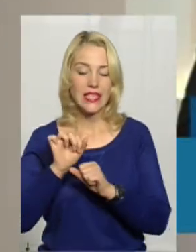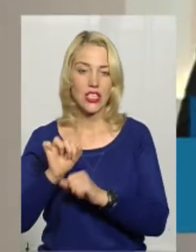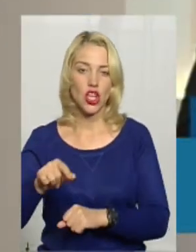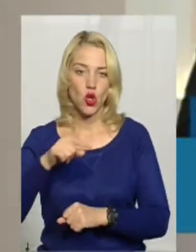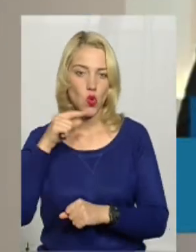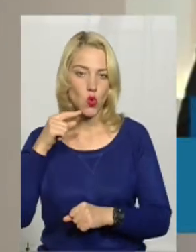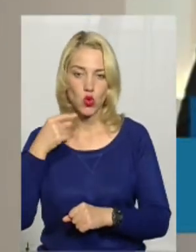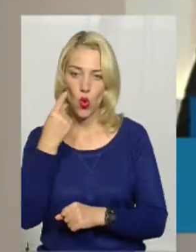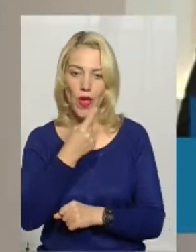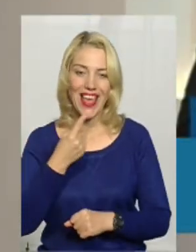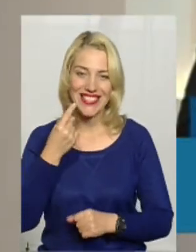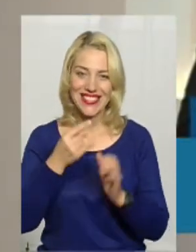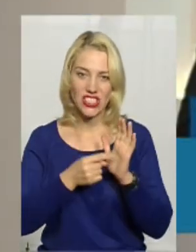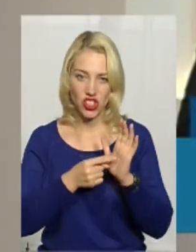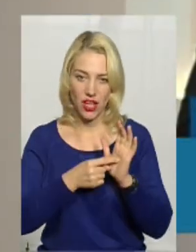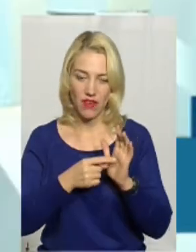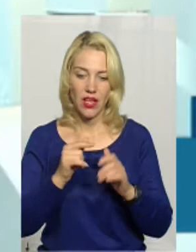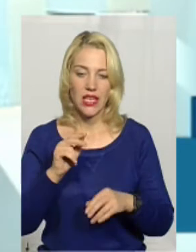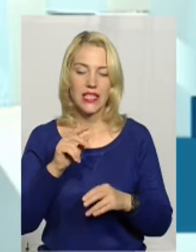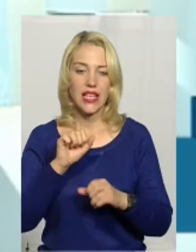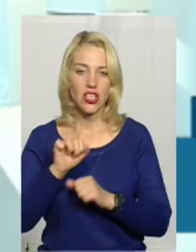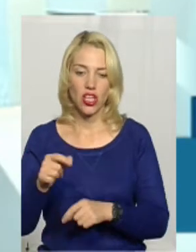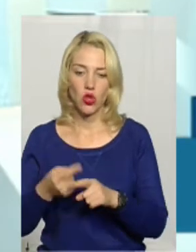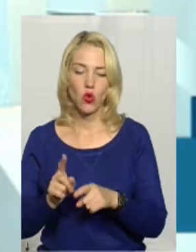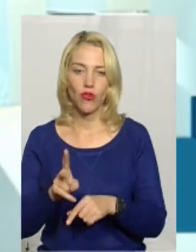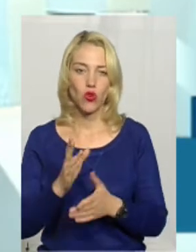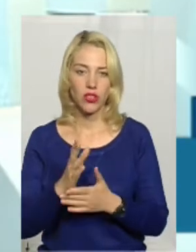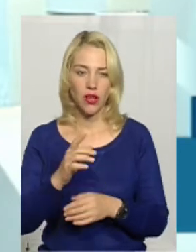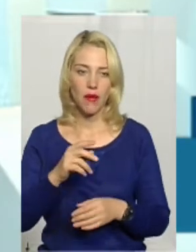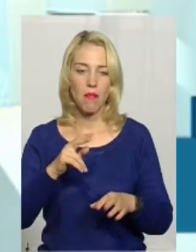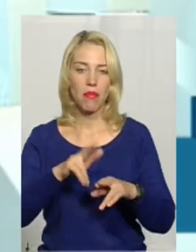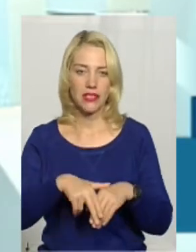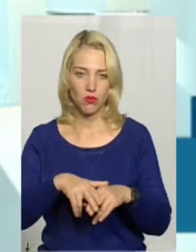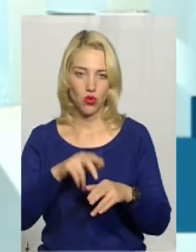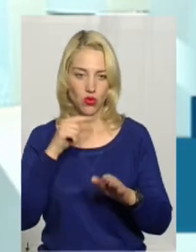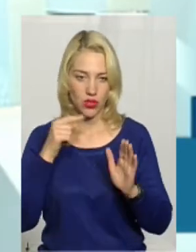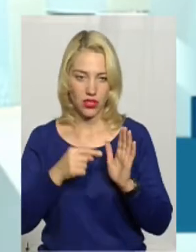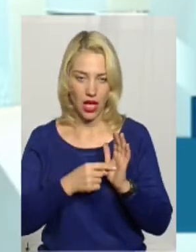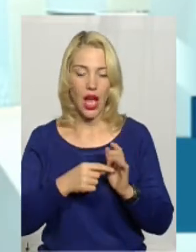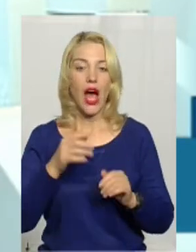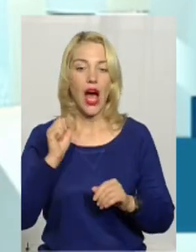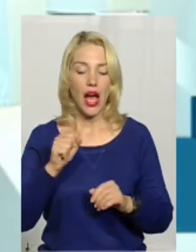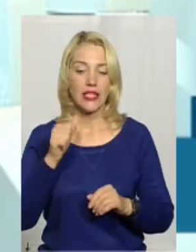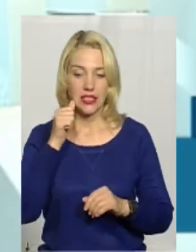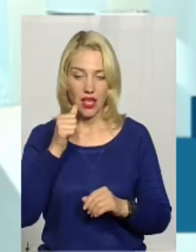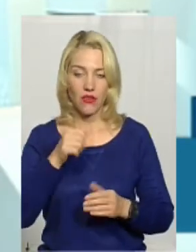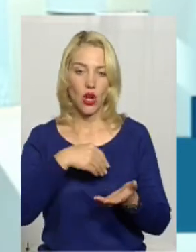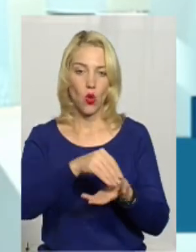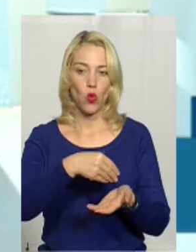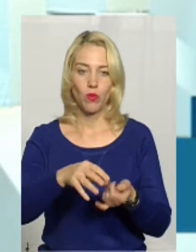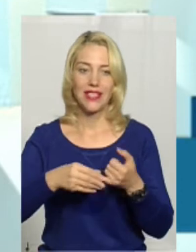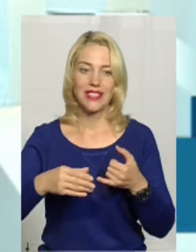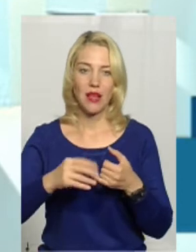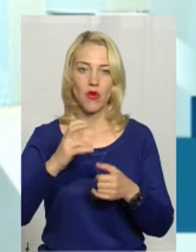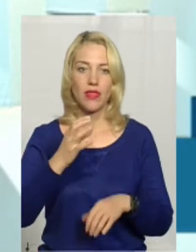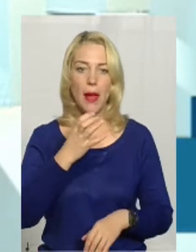того, хто має російський паспорт, вони вже роздали, так? Завтра землю купить. Росіяни скуплять землю на півдні-сході України, там, де